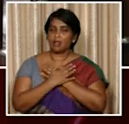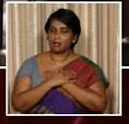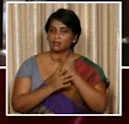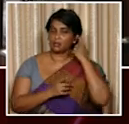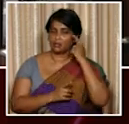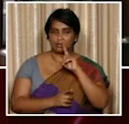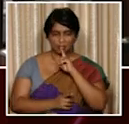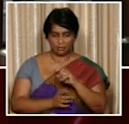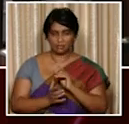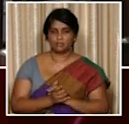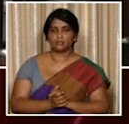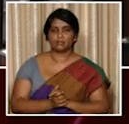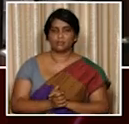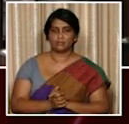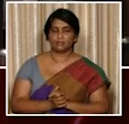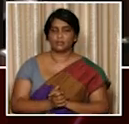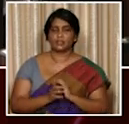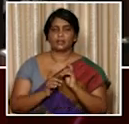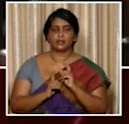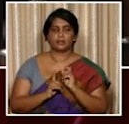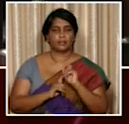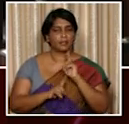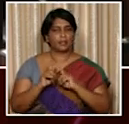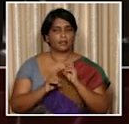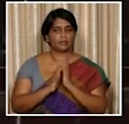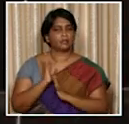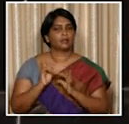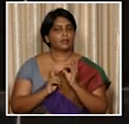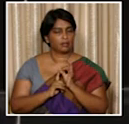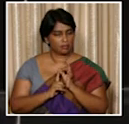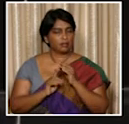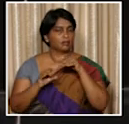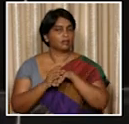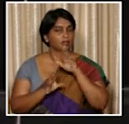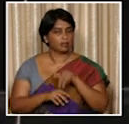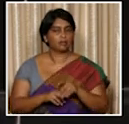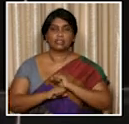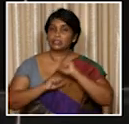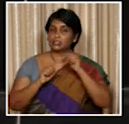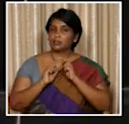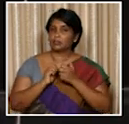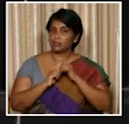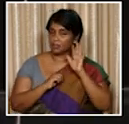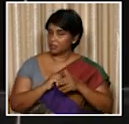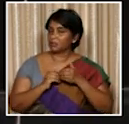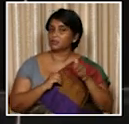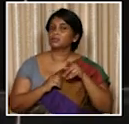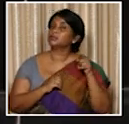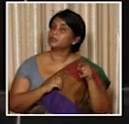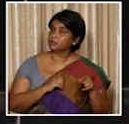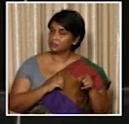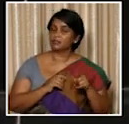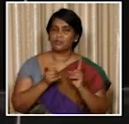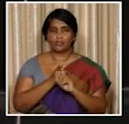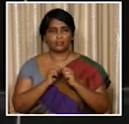பொழுது பாராளுமன்ற வளாகத்துக்குள் எவ்வித அசம்பாவிதங்களும் இடம்பெறாது பாதுகாத்த இவரது பொறுப்புகள்